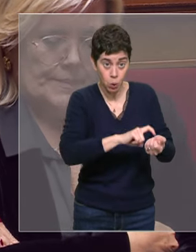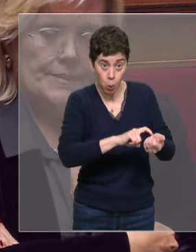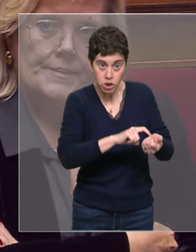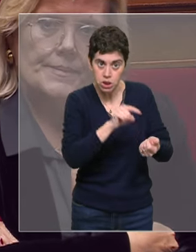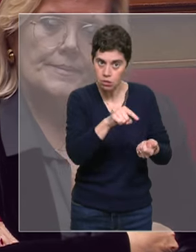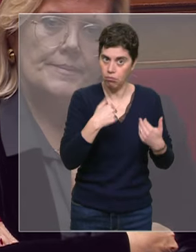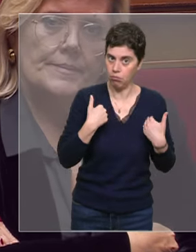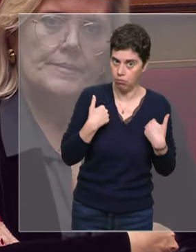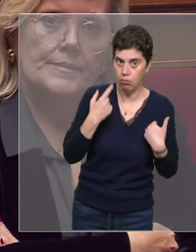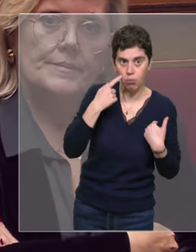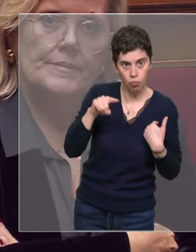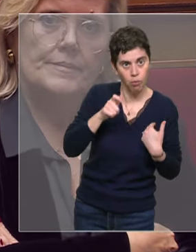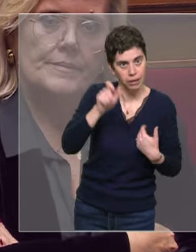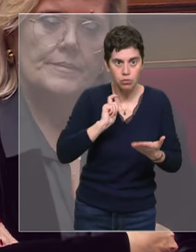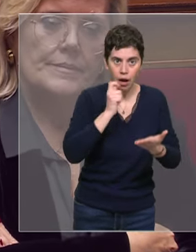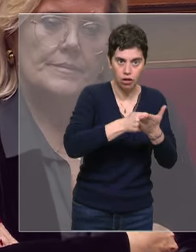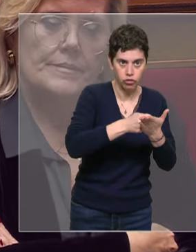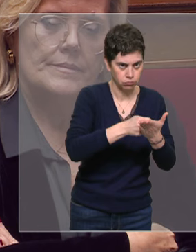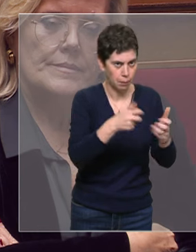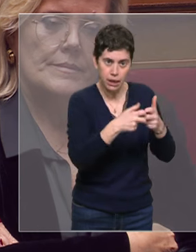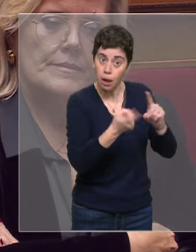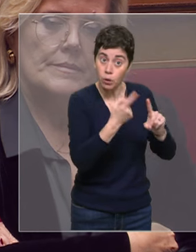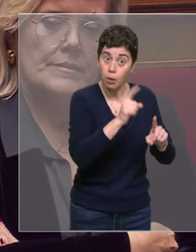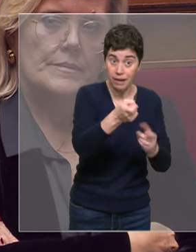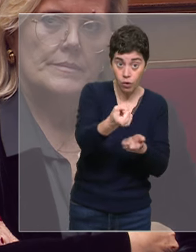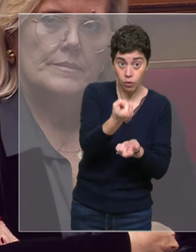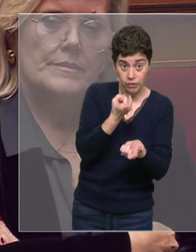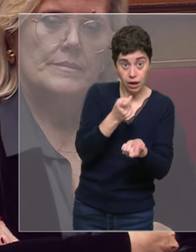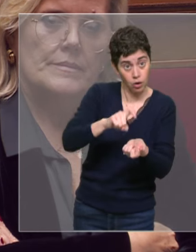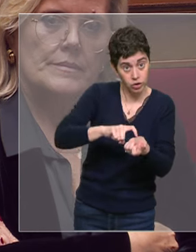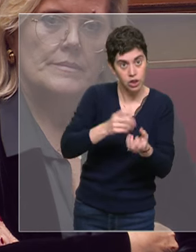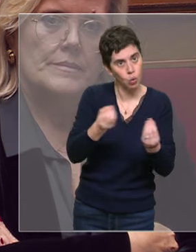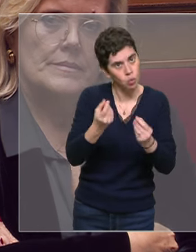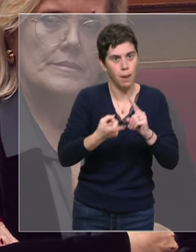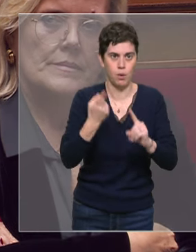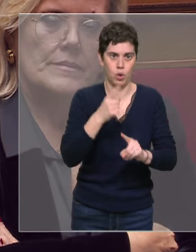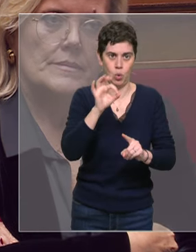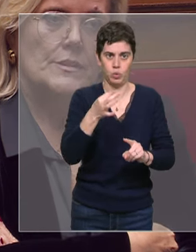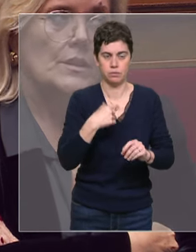français aussi importante que son prix et influe de manière déterminante la décision d'achat.